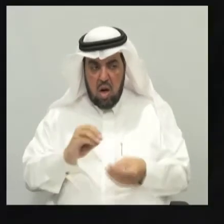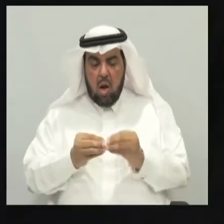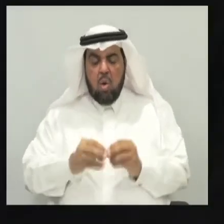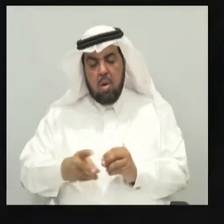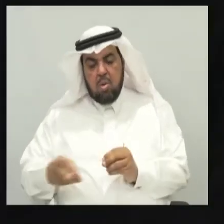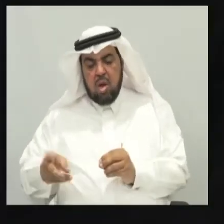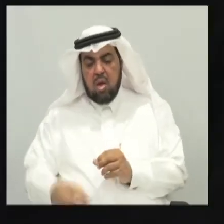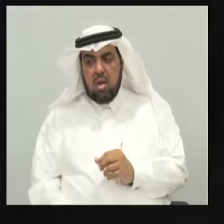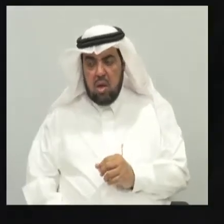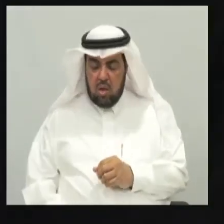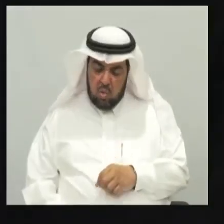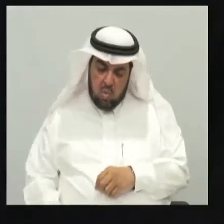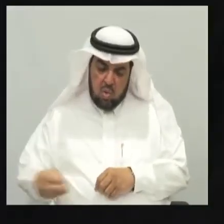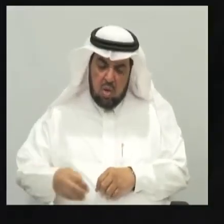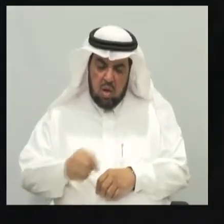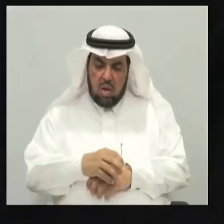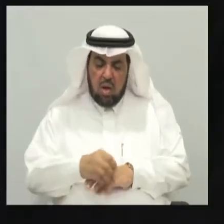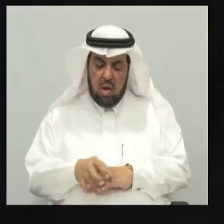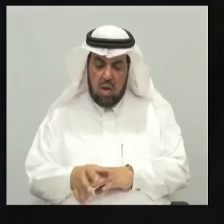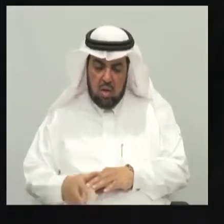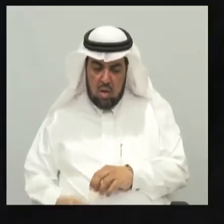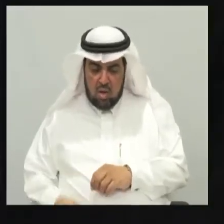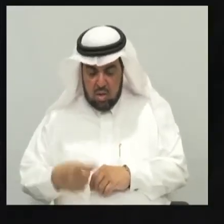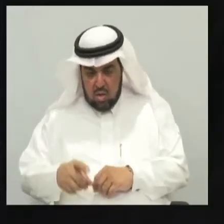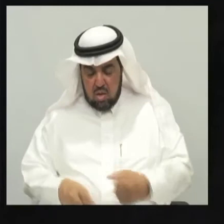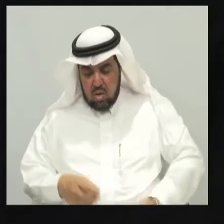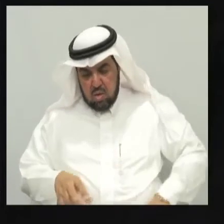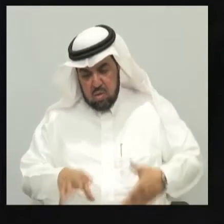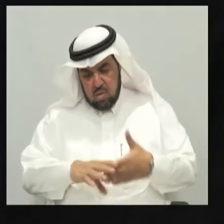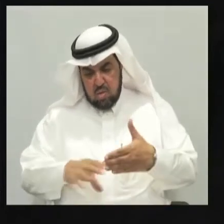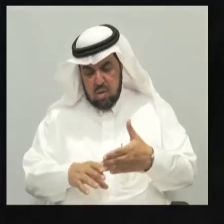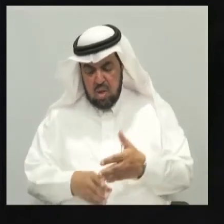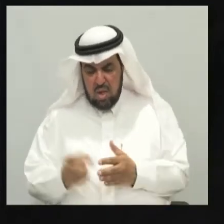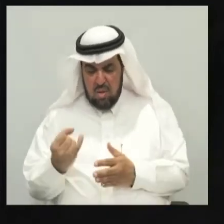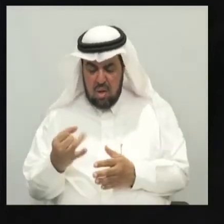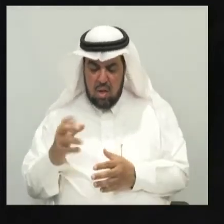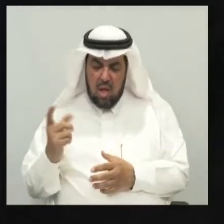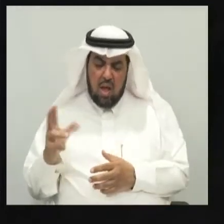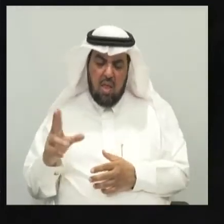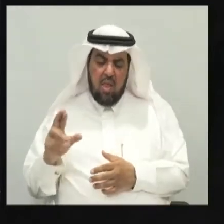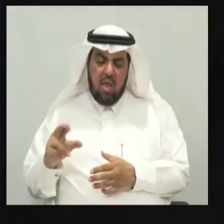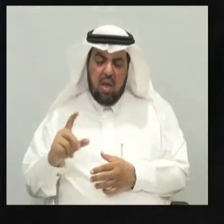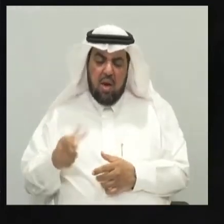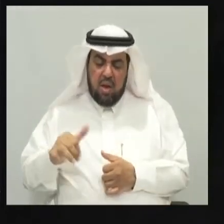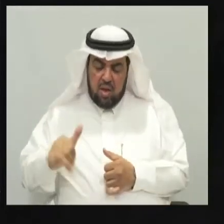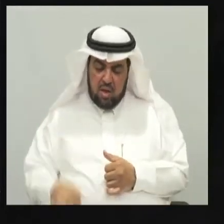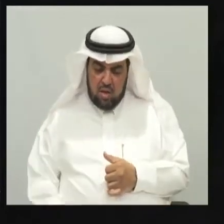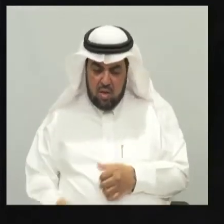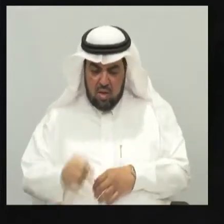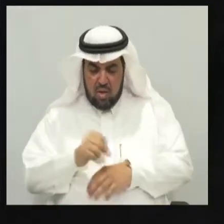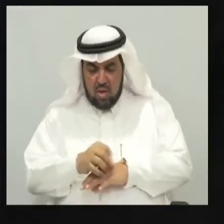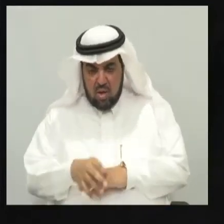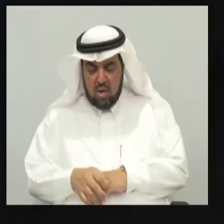متعددة. إذا وضعت العناصر صحيح ترتبت على حسب العدد الذري، لكن أيضا هذه